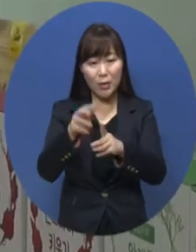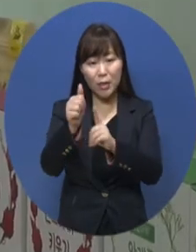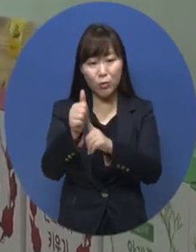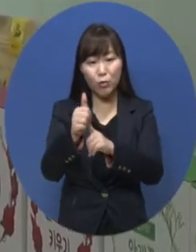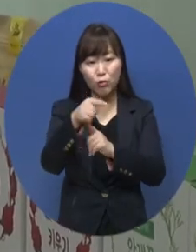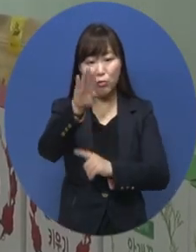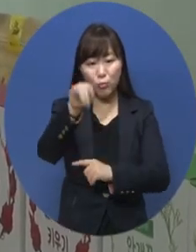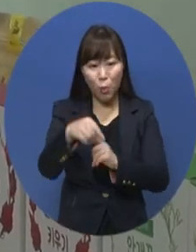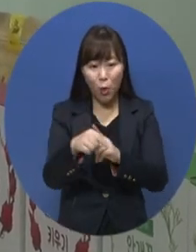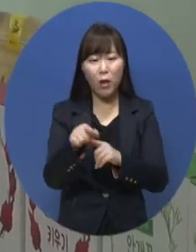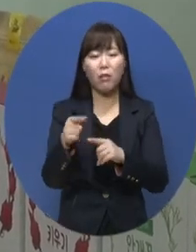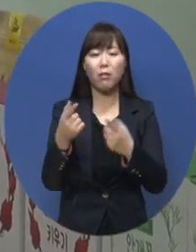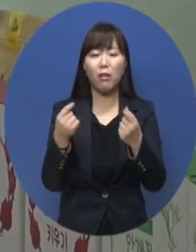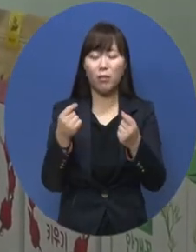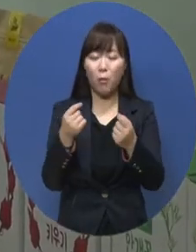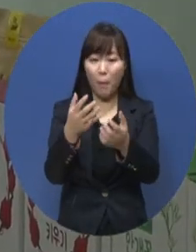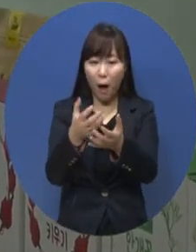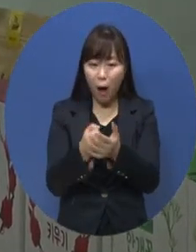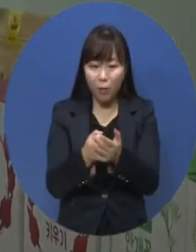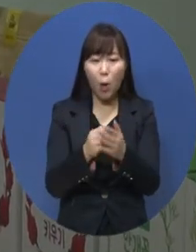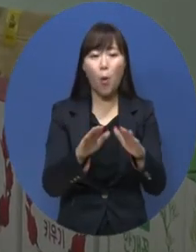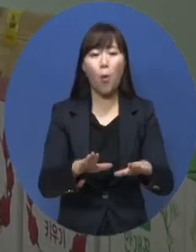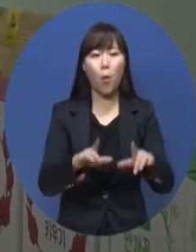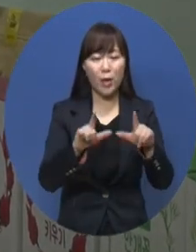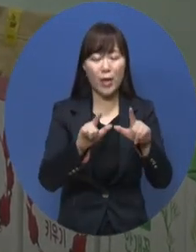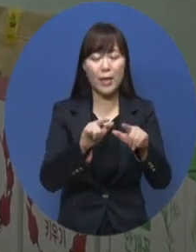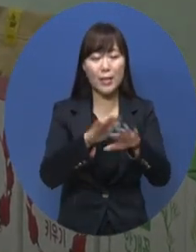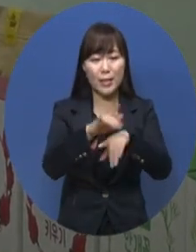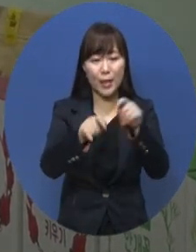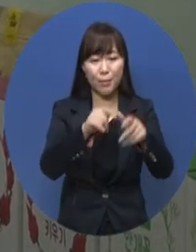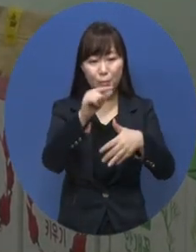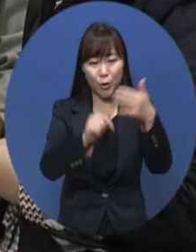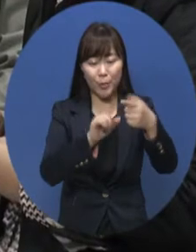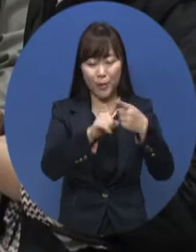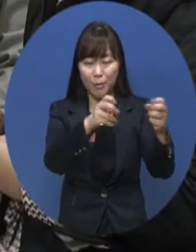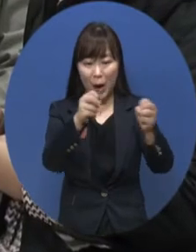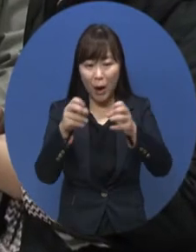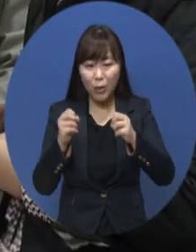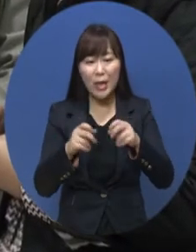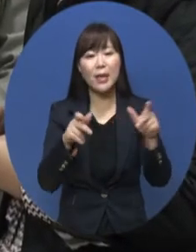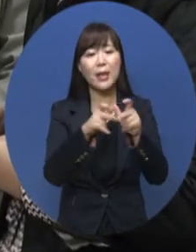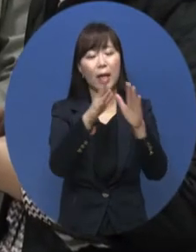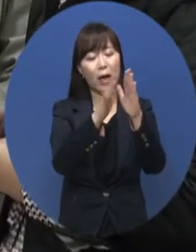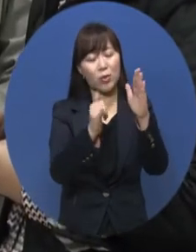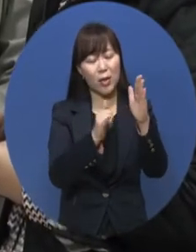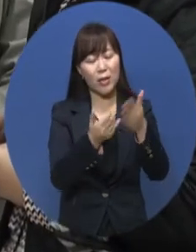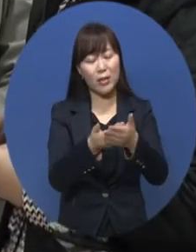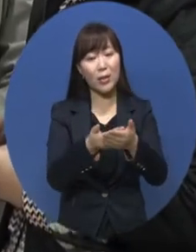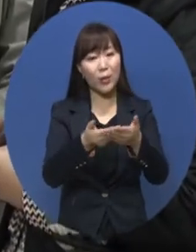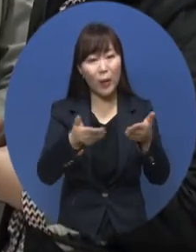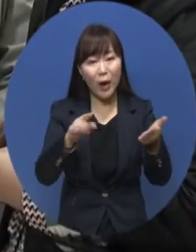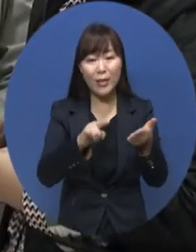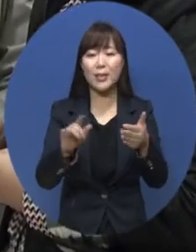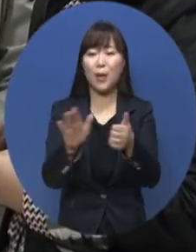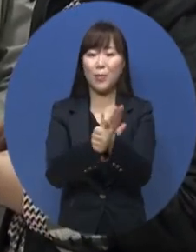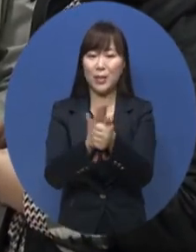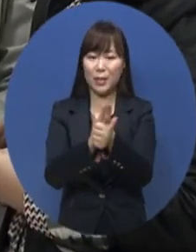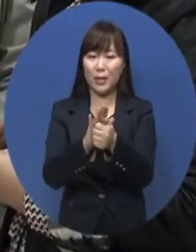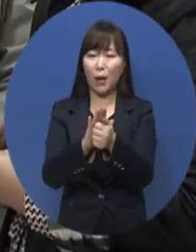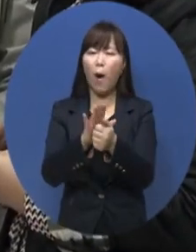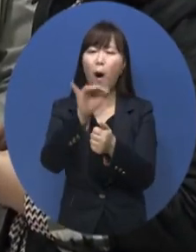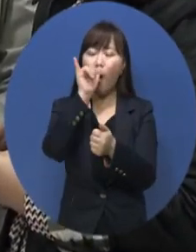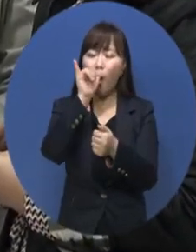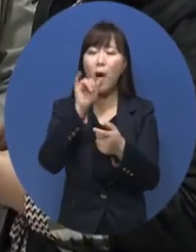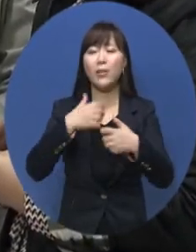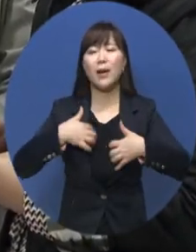누보의 원예 키트를 받아들고 올해의 시행 프로그램을 이야기하며 장애인 가족에게 제공할 서비스 자원이 생긴